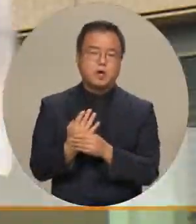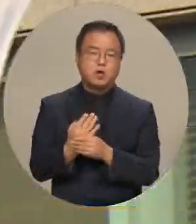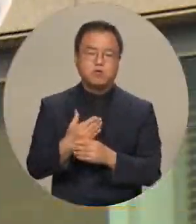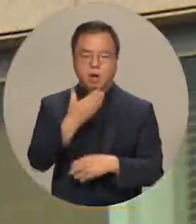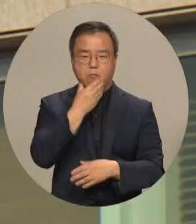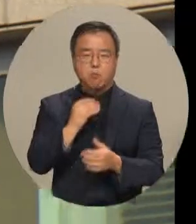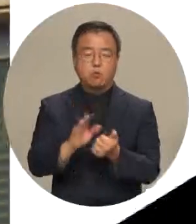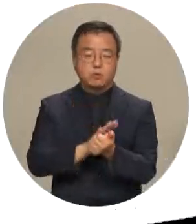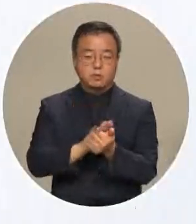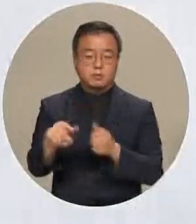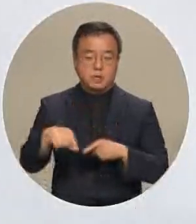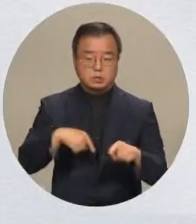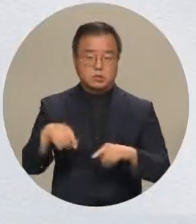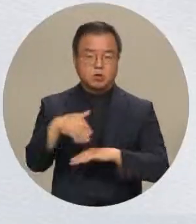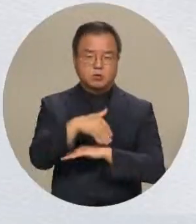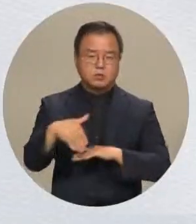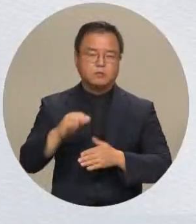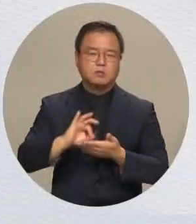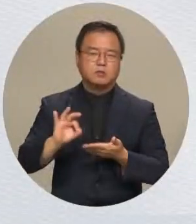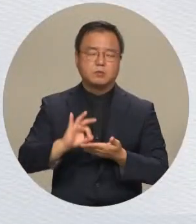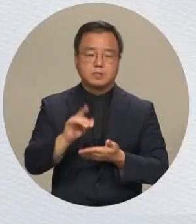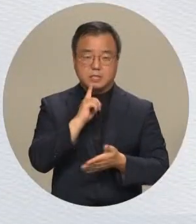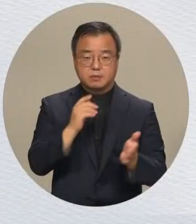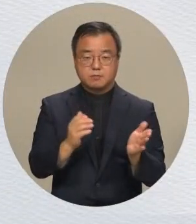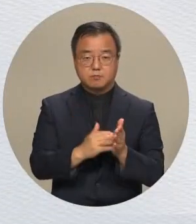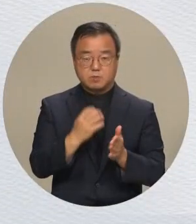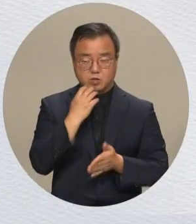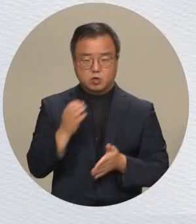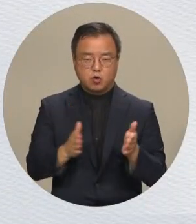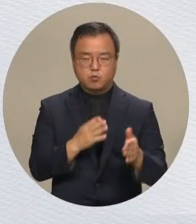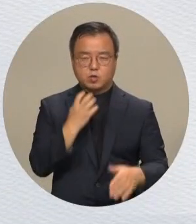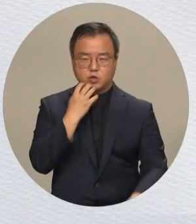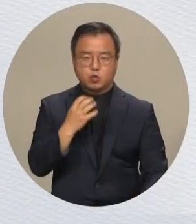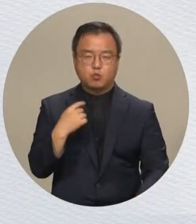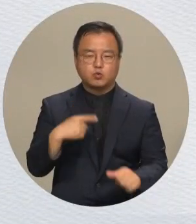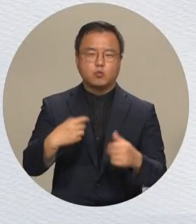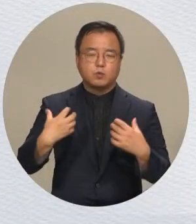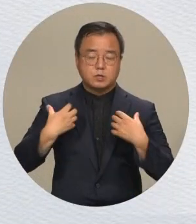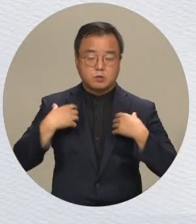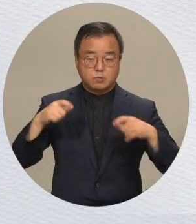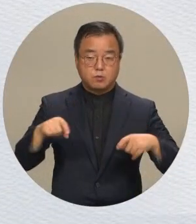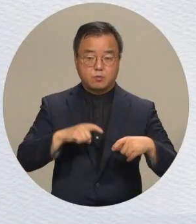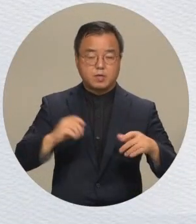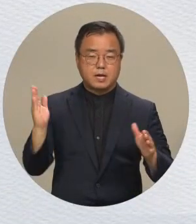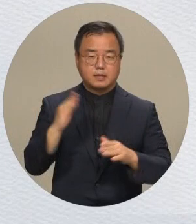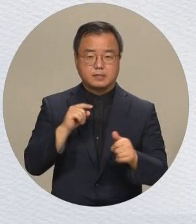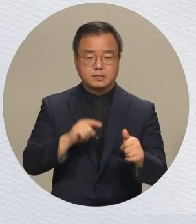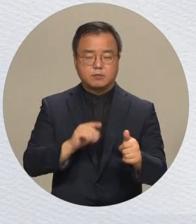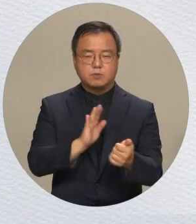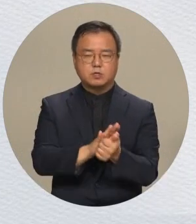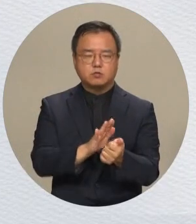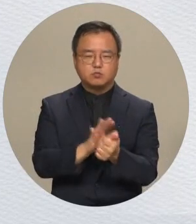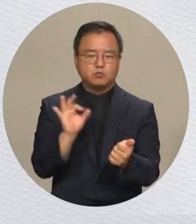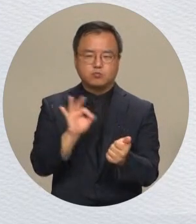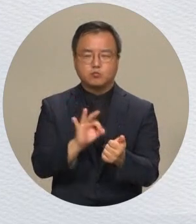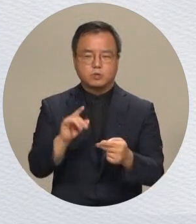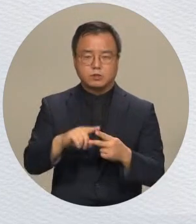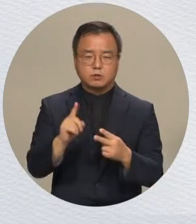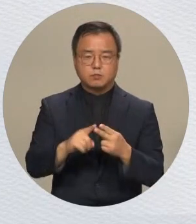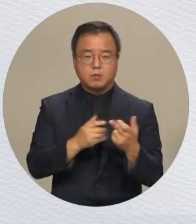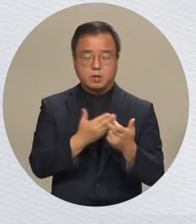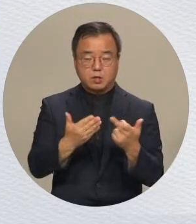판단했습니다 경기교육청과 서울교육청이 코로나19와 관련해 관내 학생에게 지원금을 지급한 내용이나